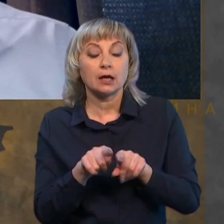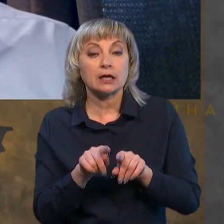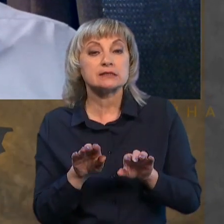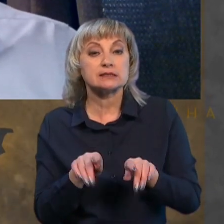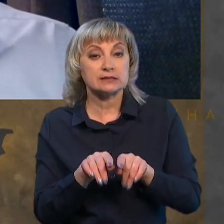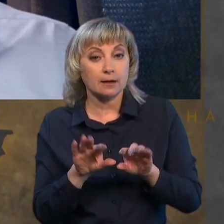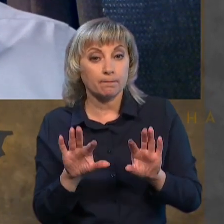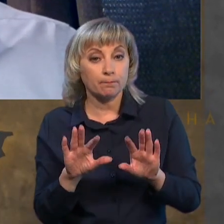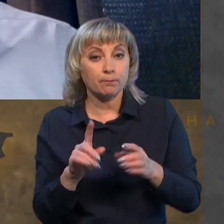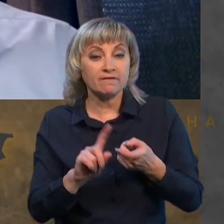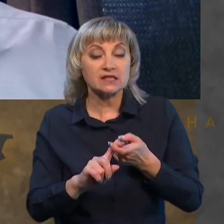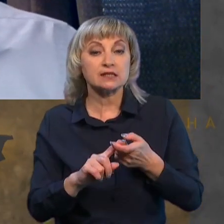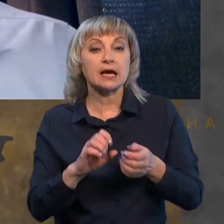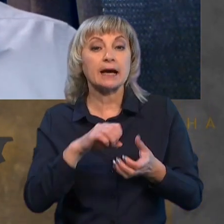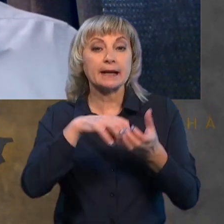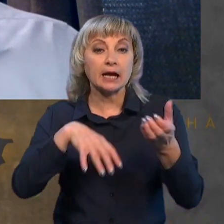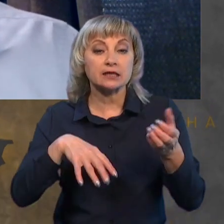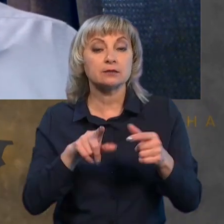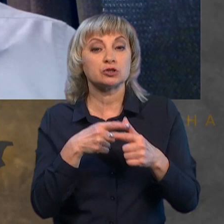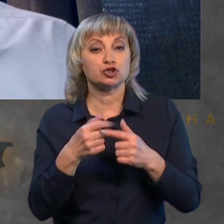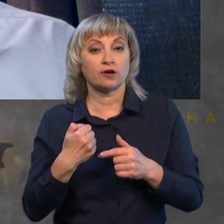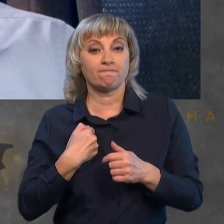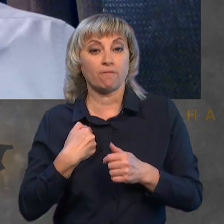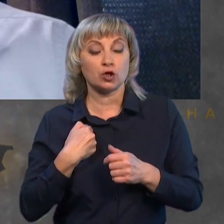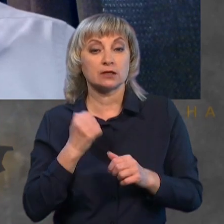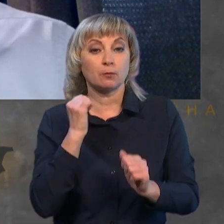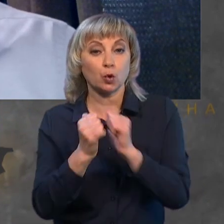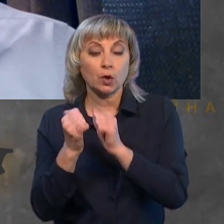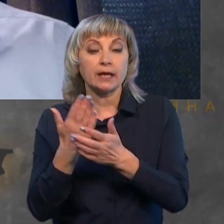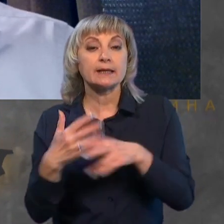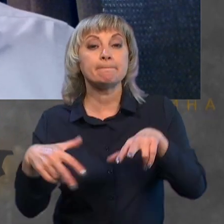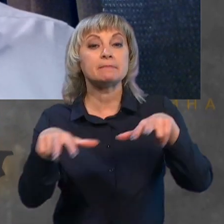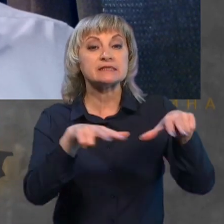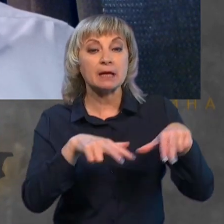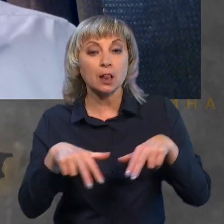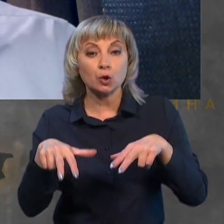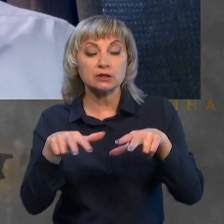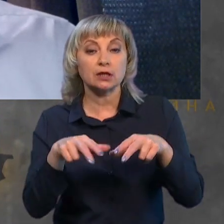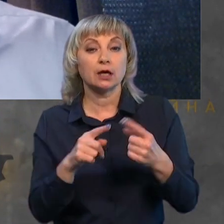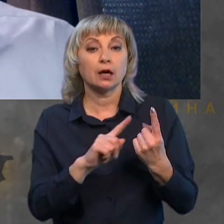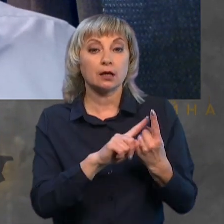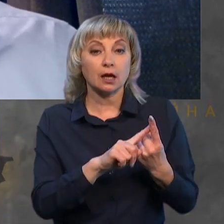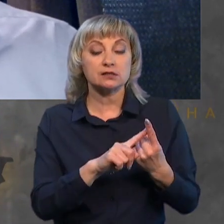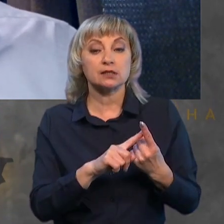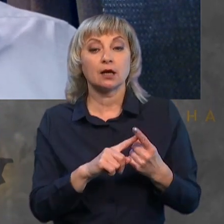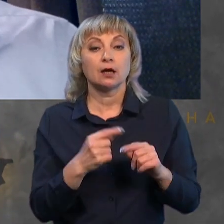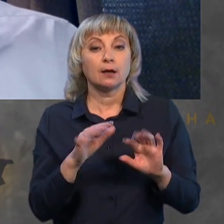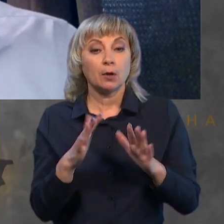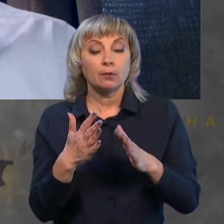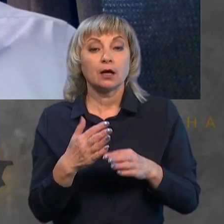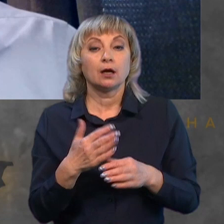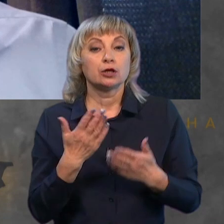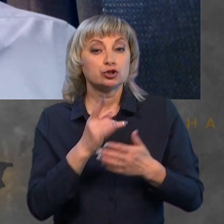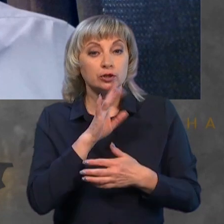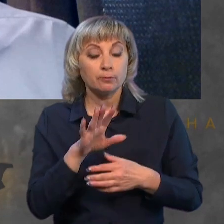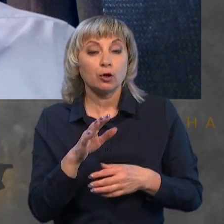там ракетними там чи воєнними ударами, так, там є ці безпілотники. Це раз впирається в цей момент. Ну, якщо їх не буде,